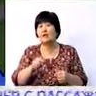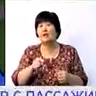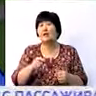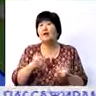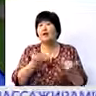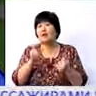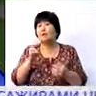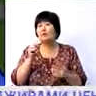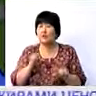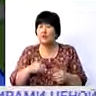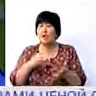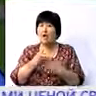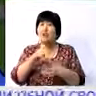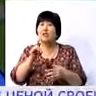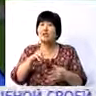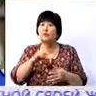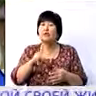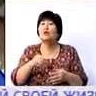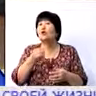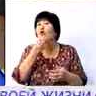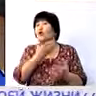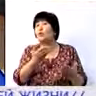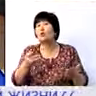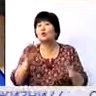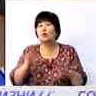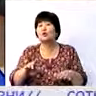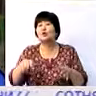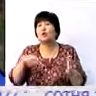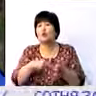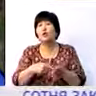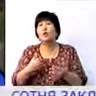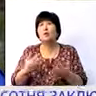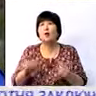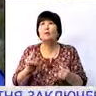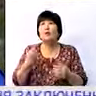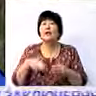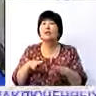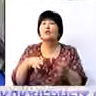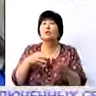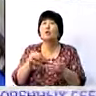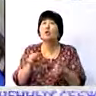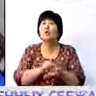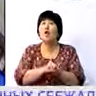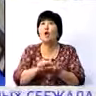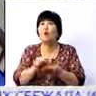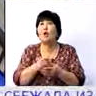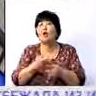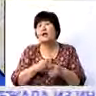«Энергосервис», производить оплату по терминалу с любой точки нашего города. Сейчас мы ввели единый платежный документ, то есть